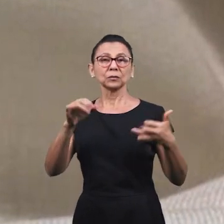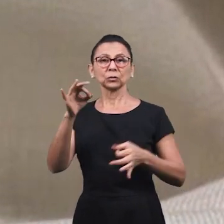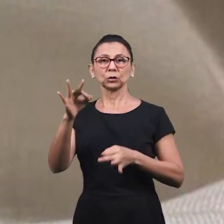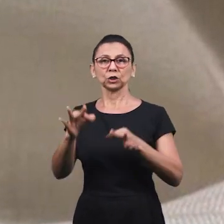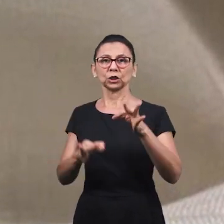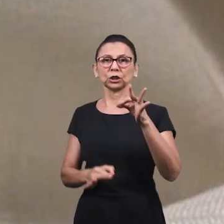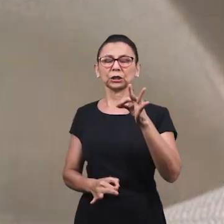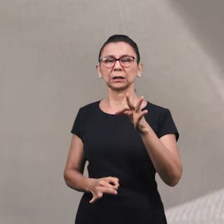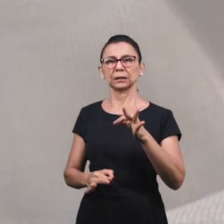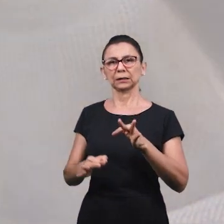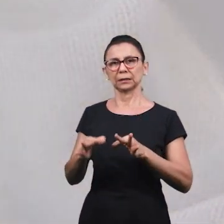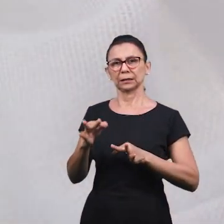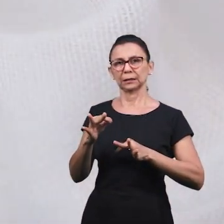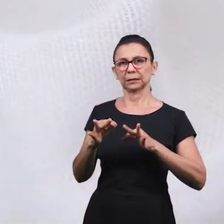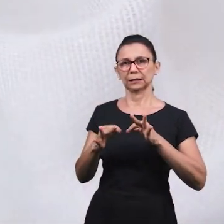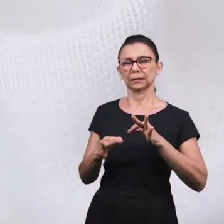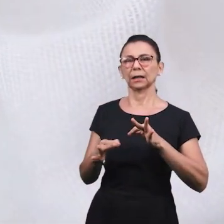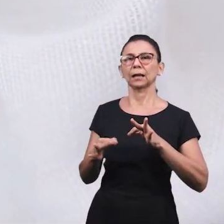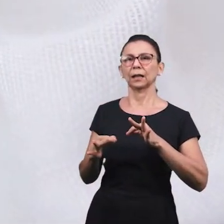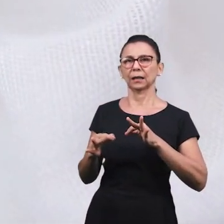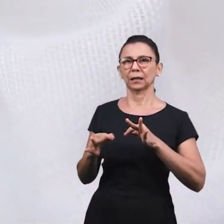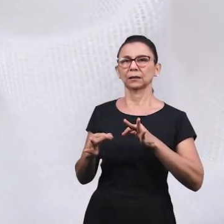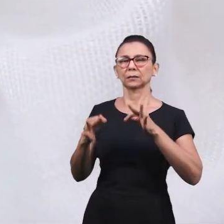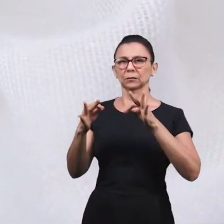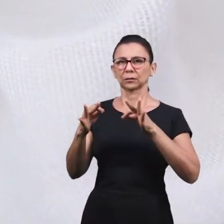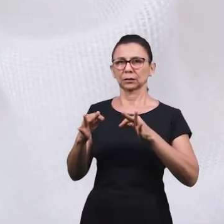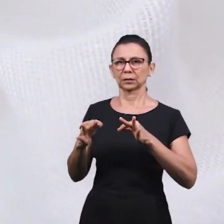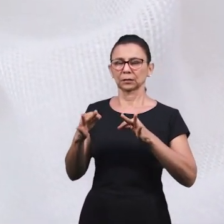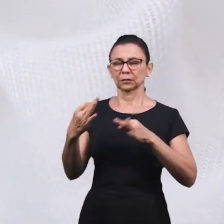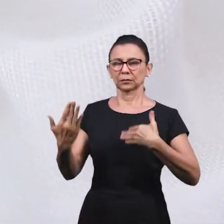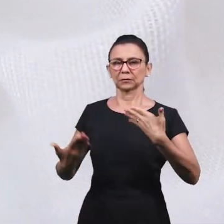teu linho são as